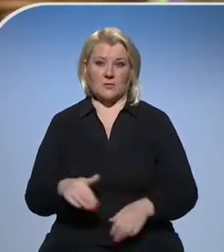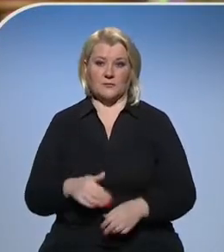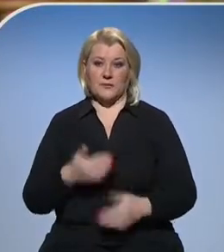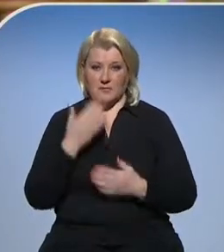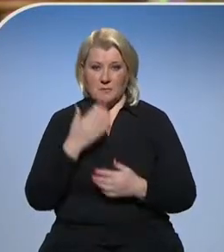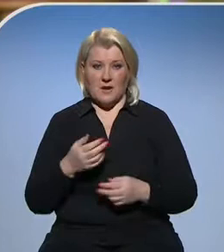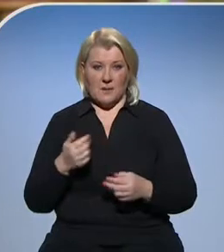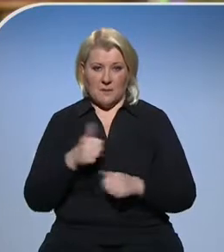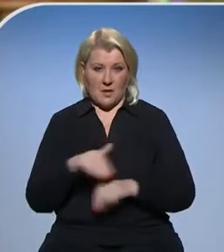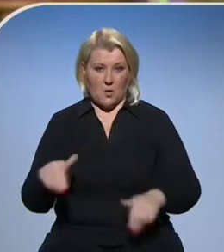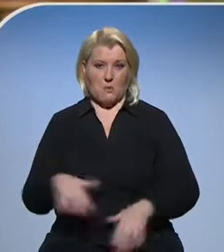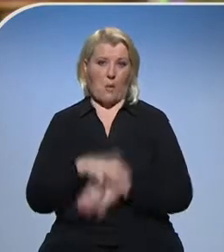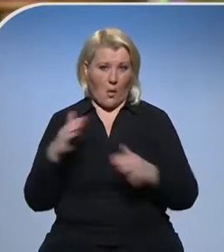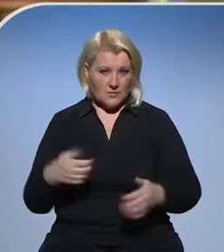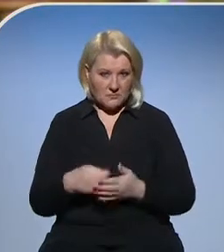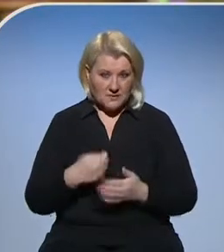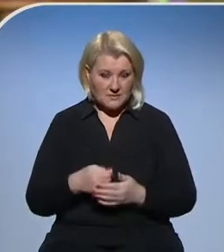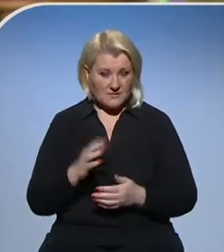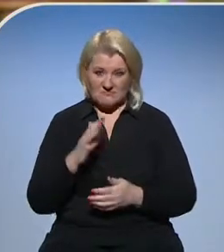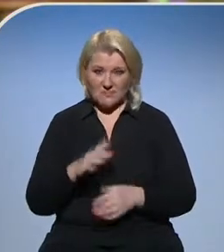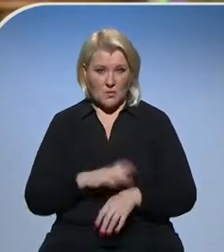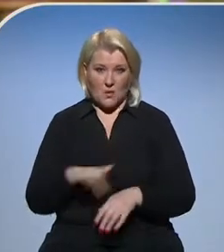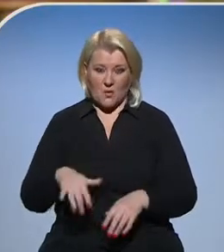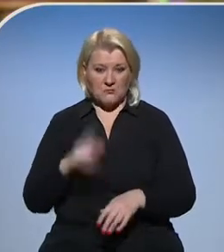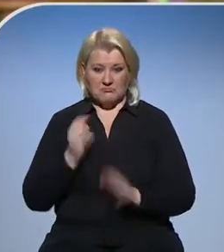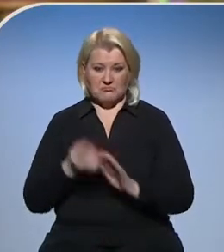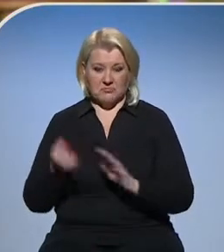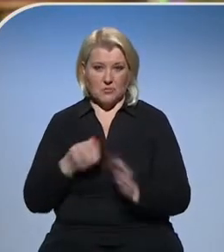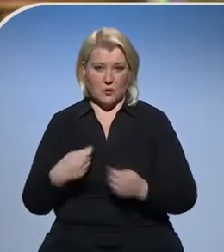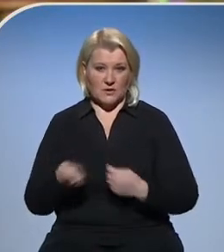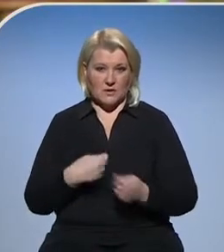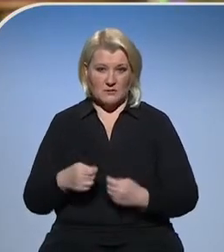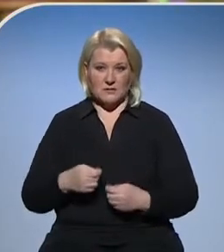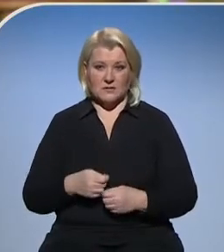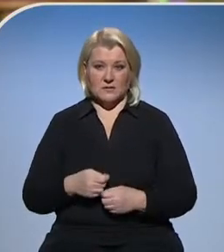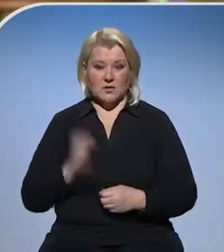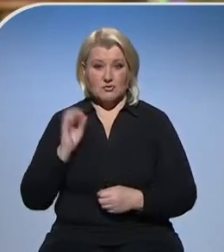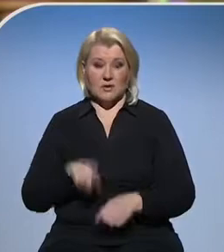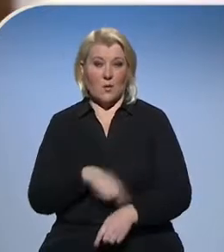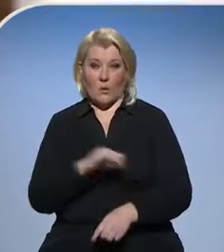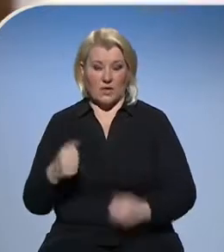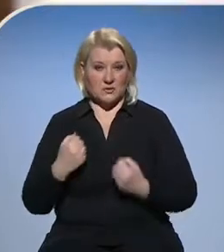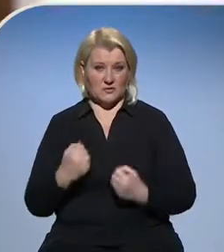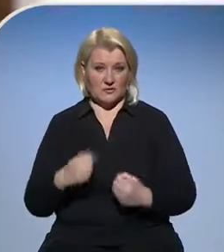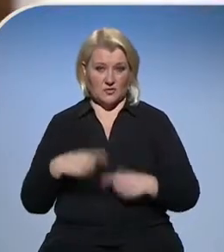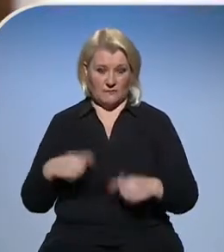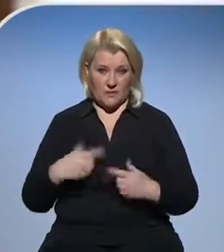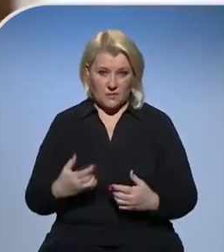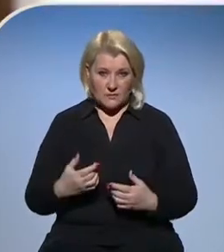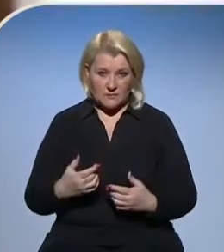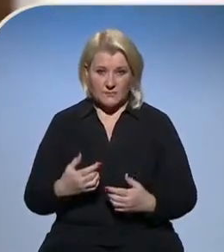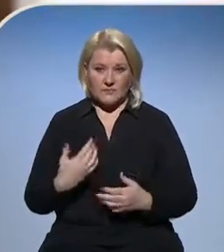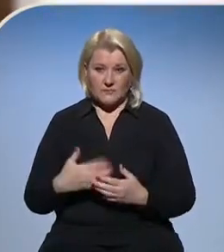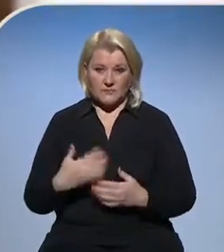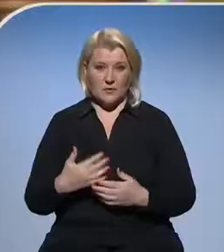velká částka, milion na důchod, ale vemte si... rychle to uteče. Přesně tak, že navíc ženy mají tuší kořínek než my muži, takže se dožijete